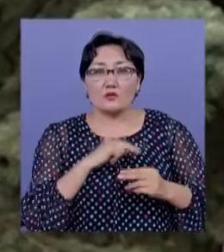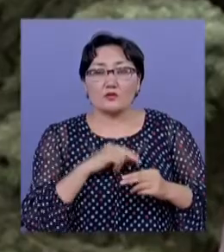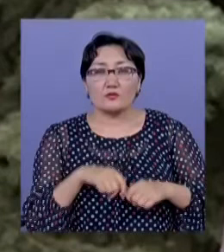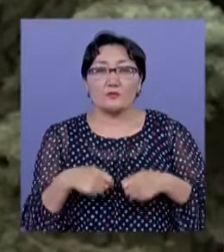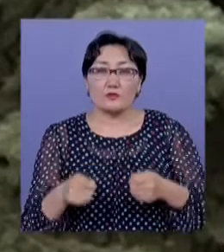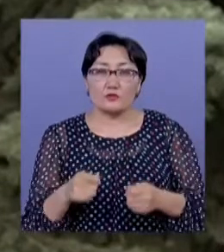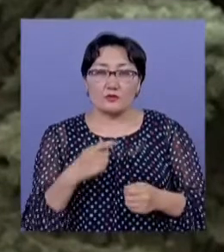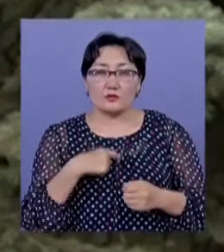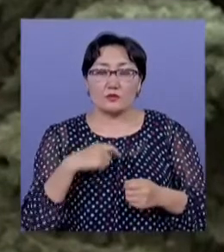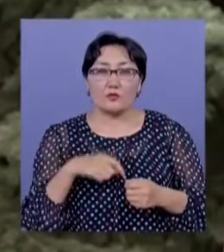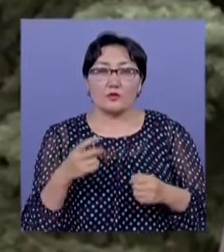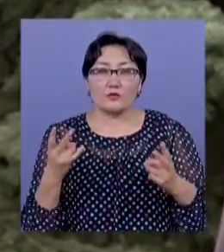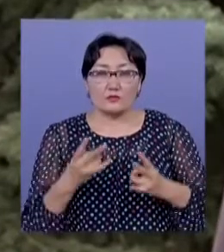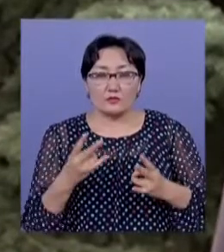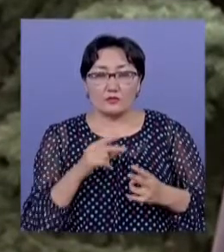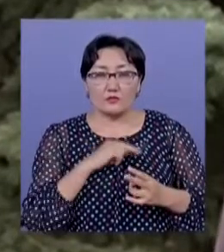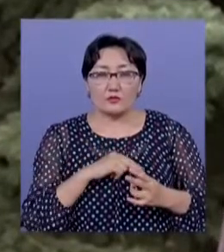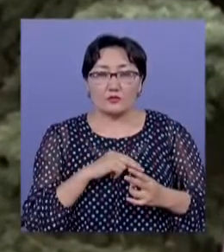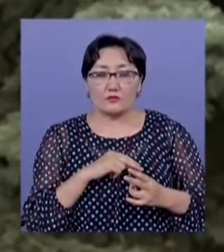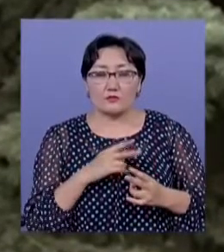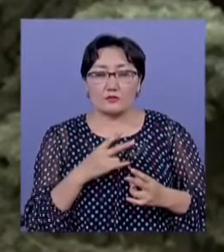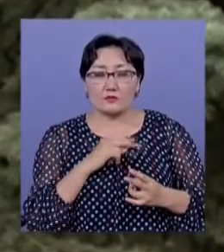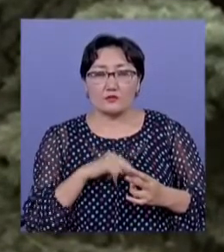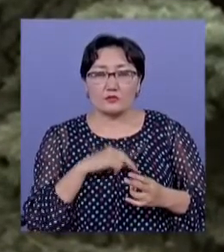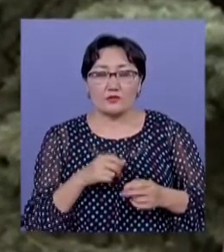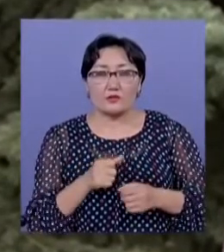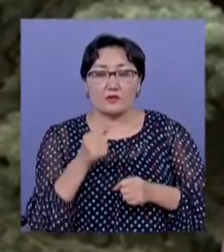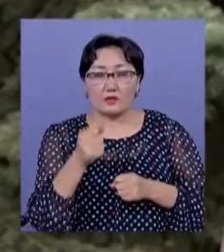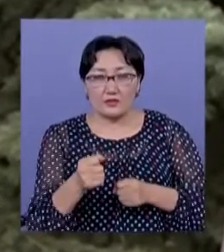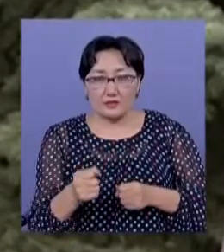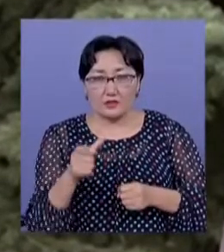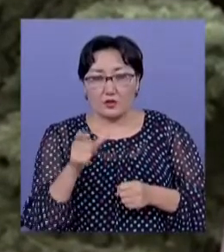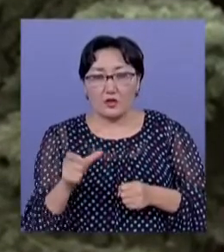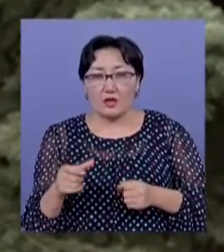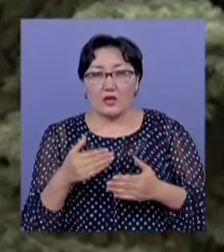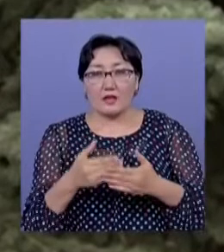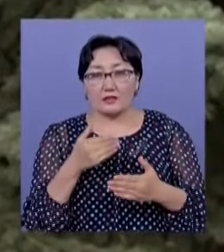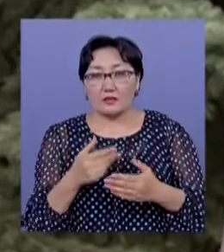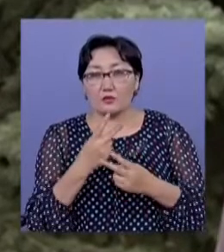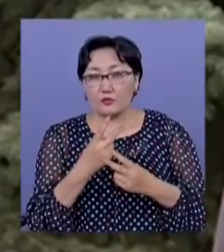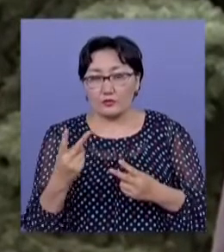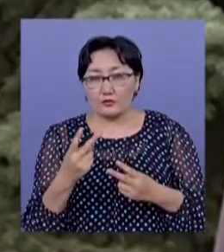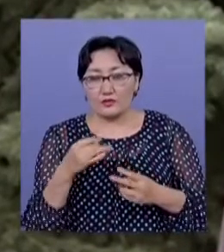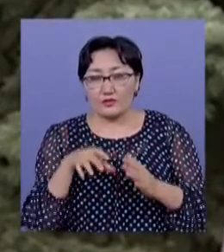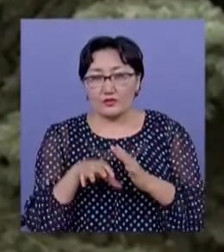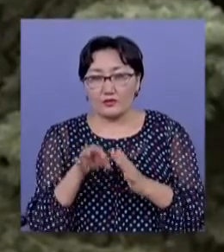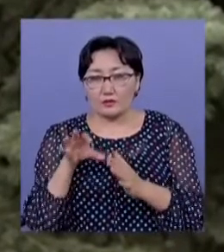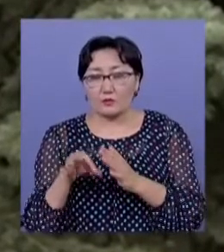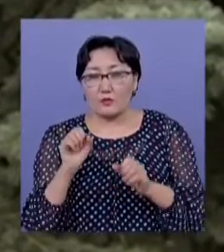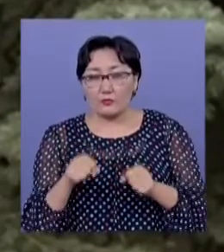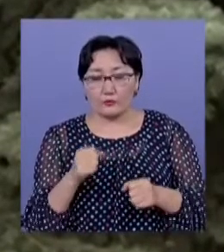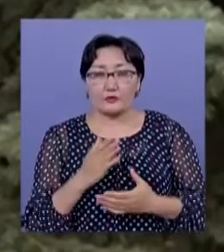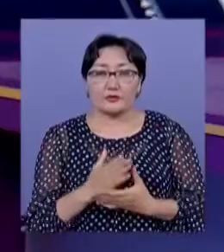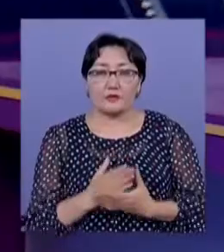өзіне потенциалды жұмысқа орналасатын түлектерді алдын ала көріп отырады және ішінен таңдауға мүмкіндіктер